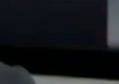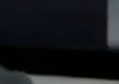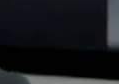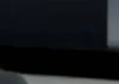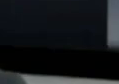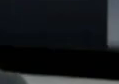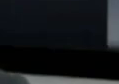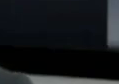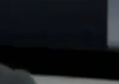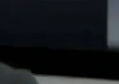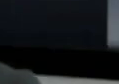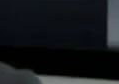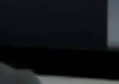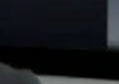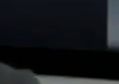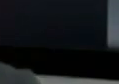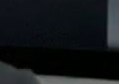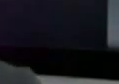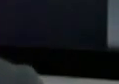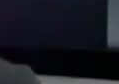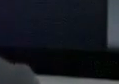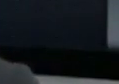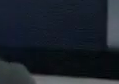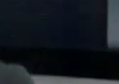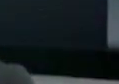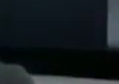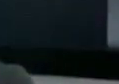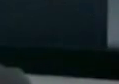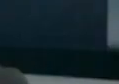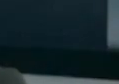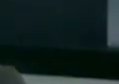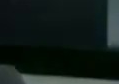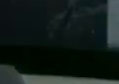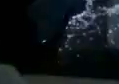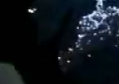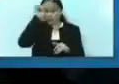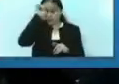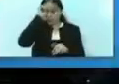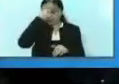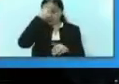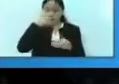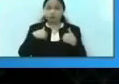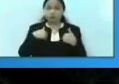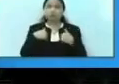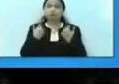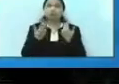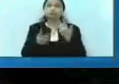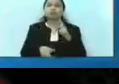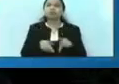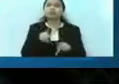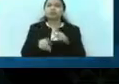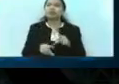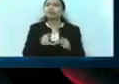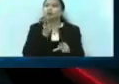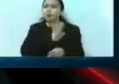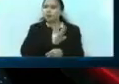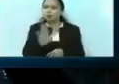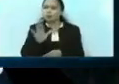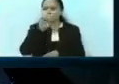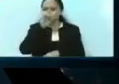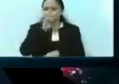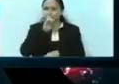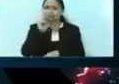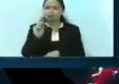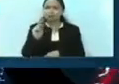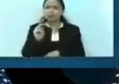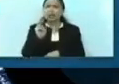ang paalala ni Ginoong Mendoza. Ating panoorin ang mga pangyayari. At your age, you've got to be serious at dapat